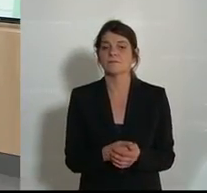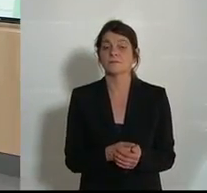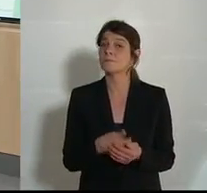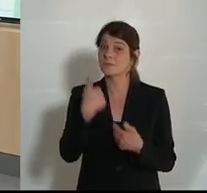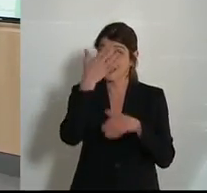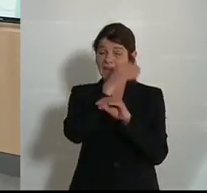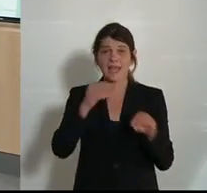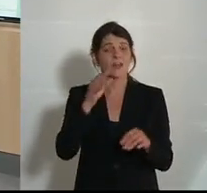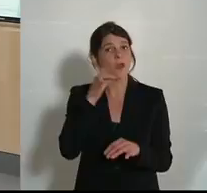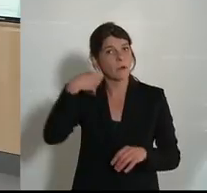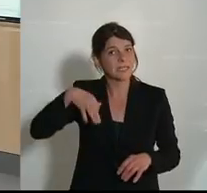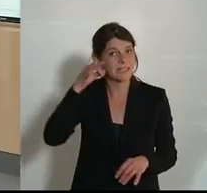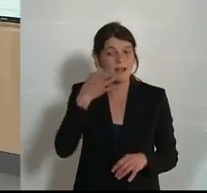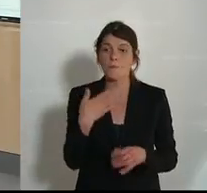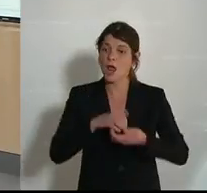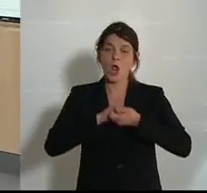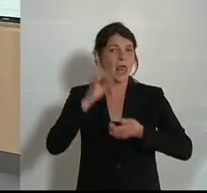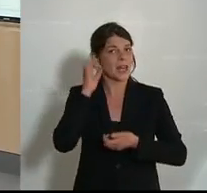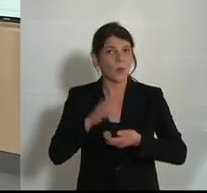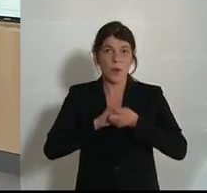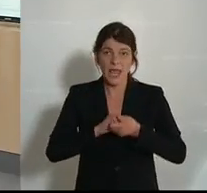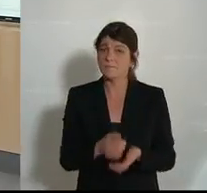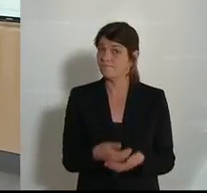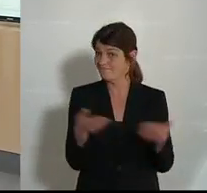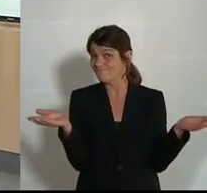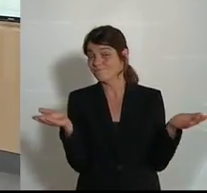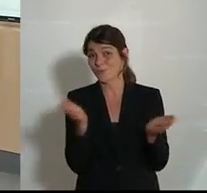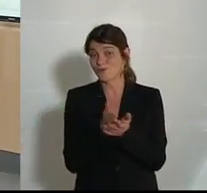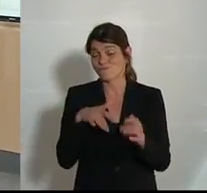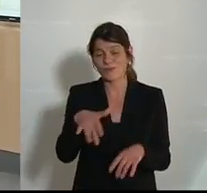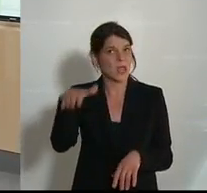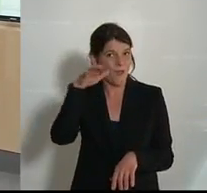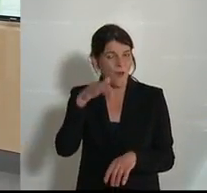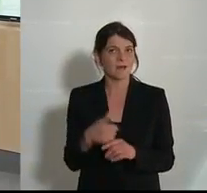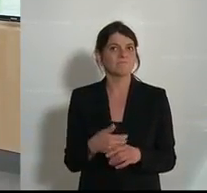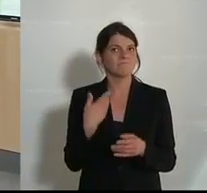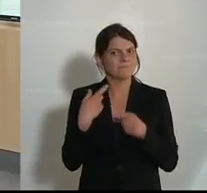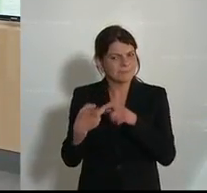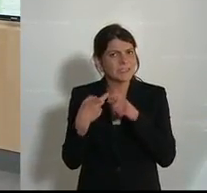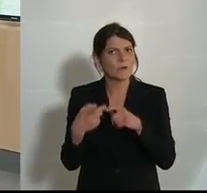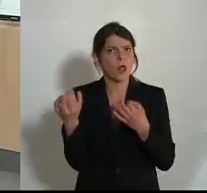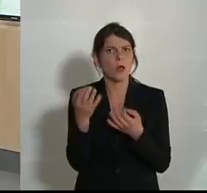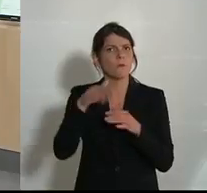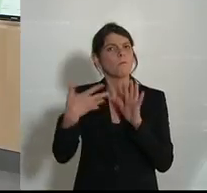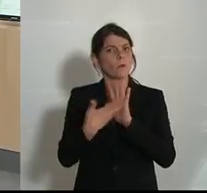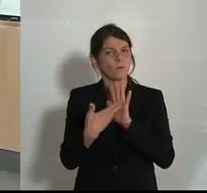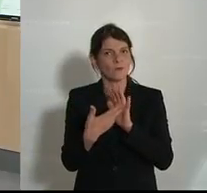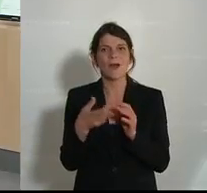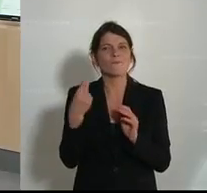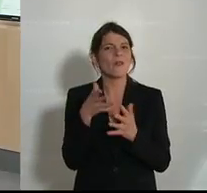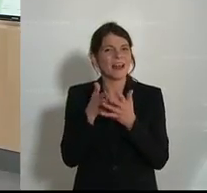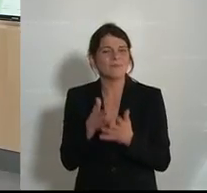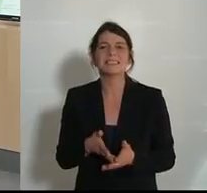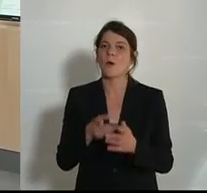Sehr geehrte Frau Präsidentin, liebe Kolleginnen und Kollegen, Sie haben es jetzt ja schon öfters gehört, wir sprechen heute über die Prüfung der Revision